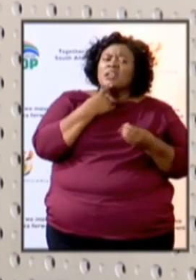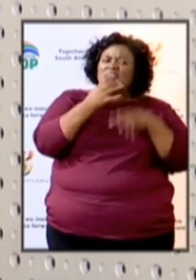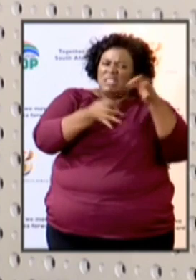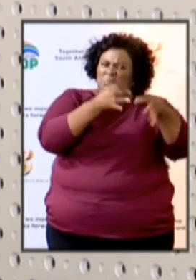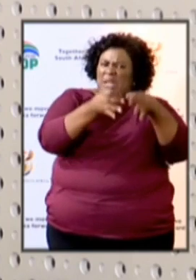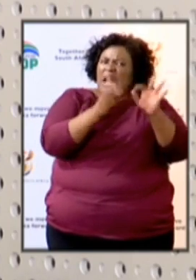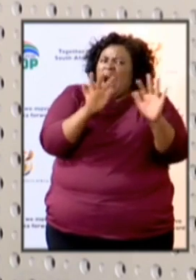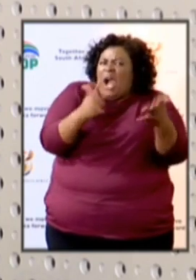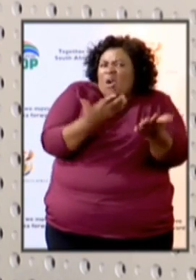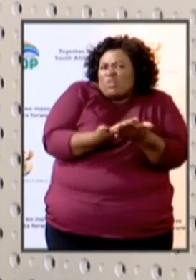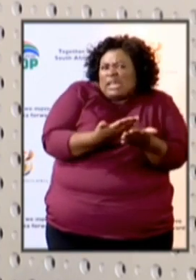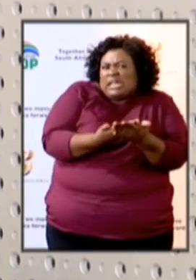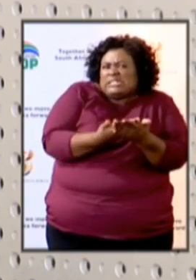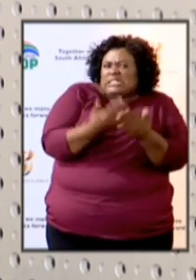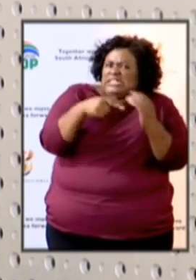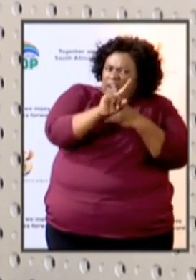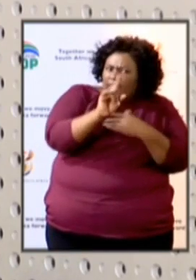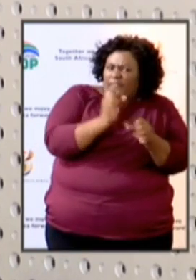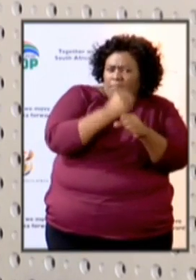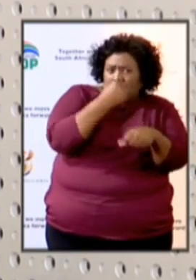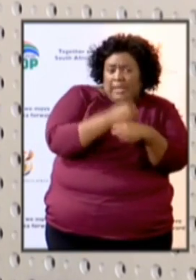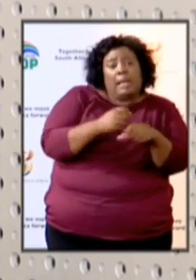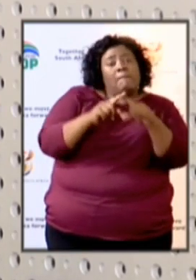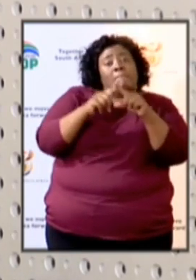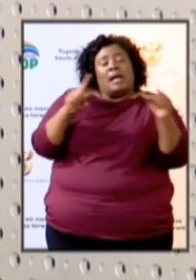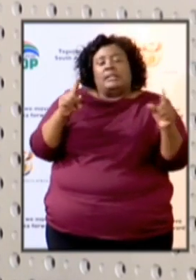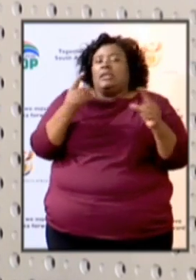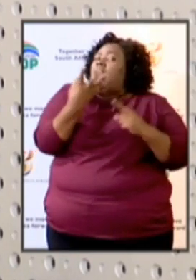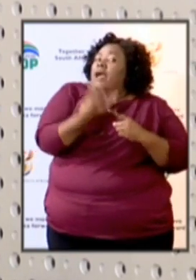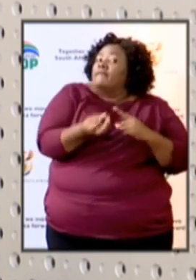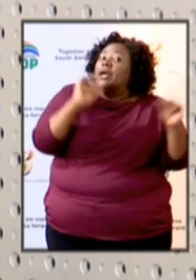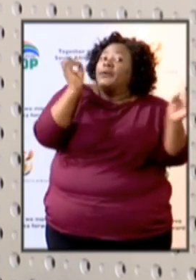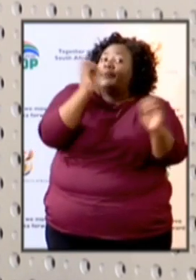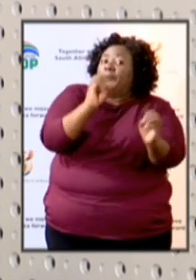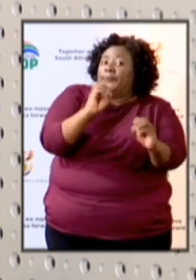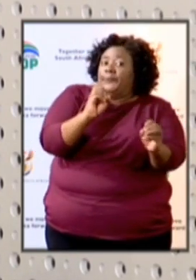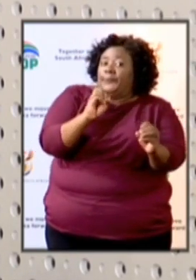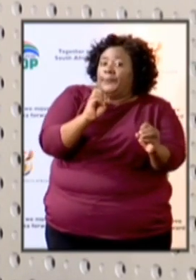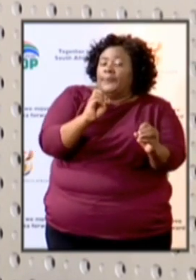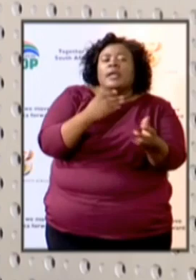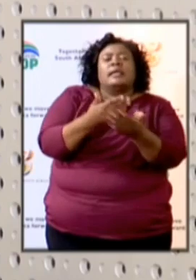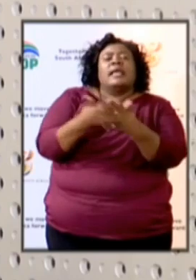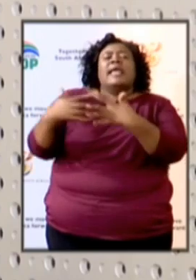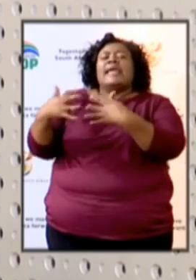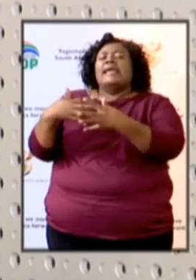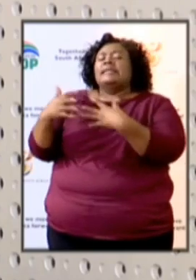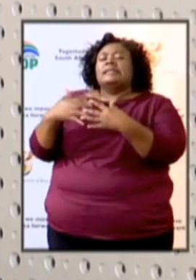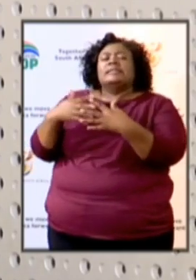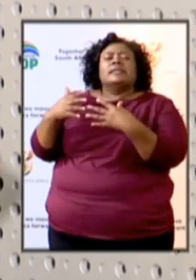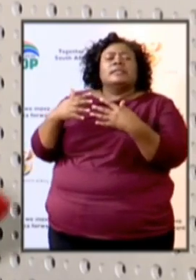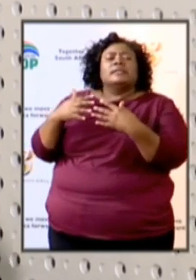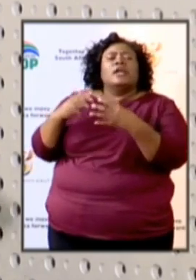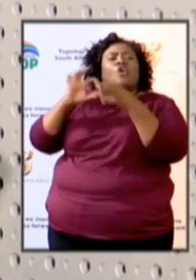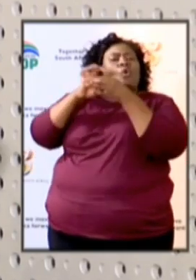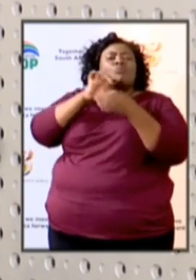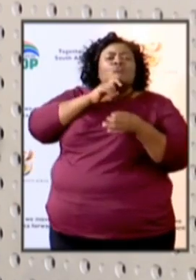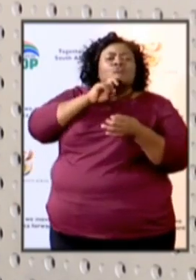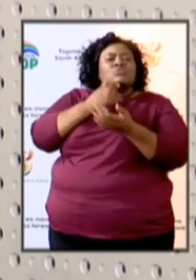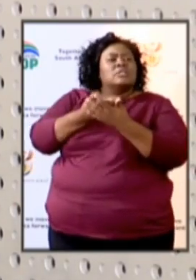imask kodwa uma ungenayo leyo mask ungathatha noma yini onayo nalesikhafu